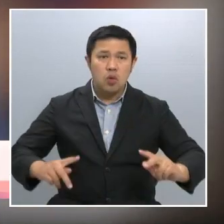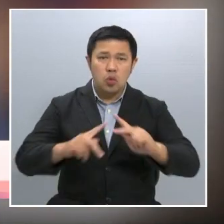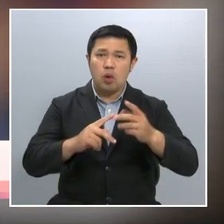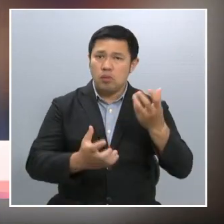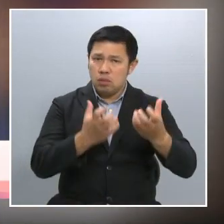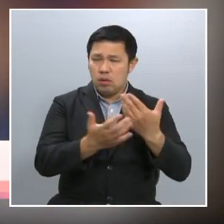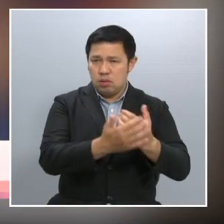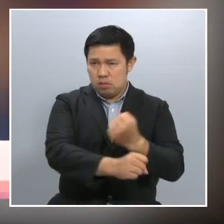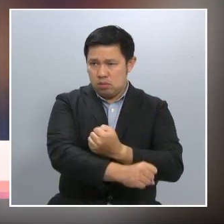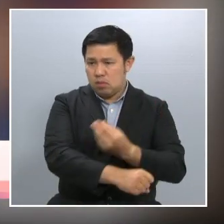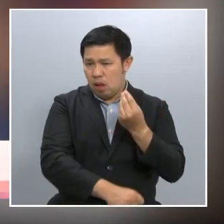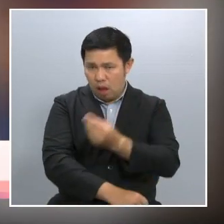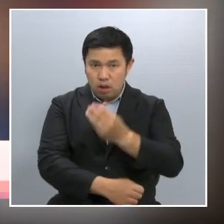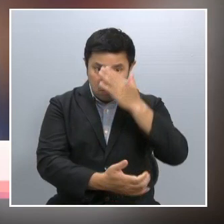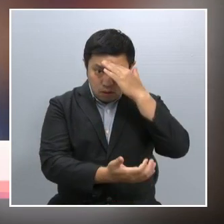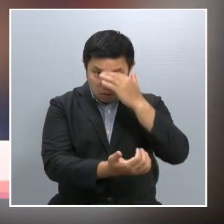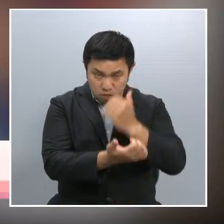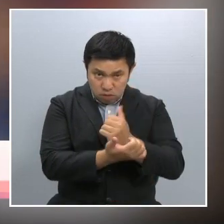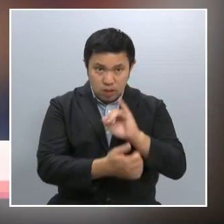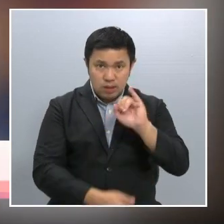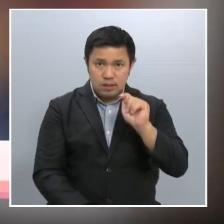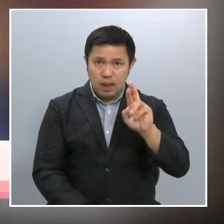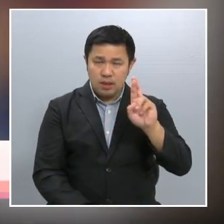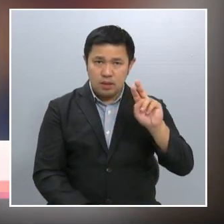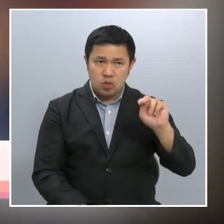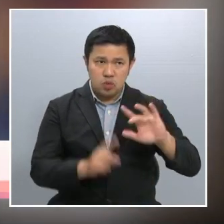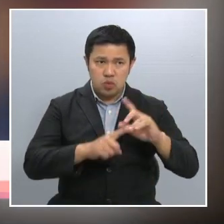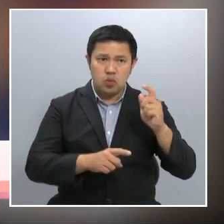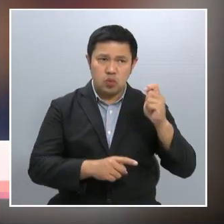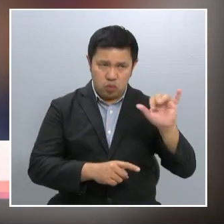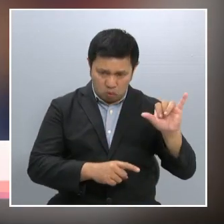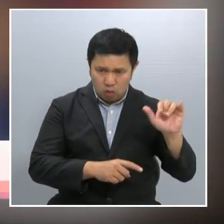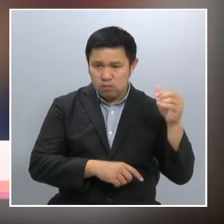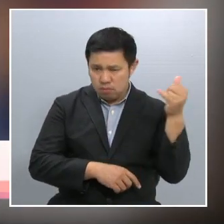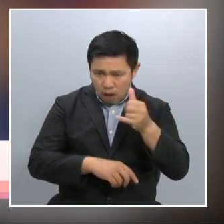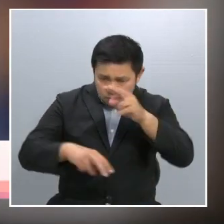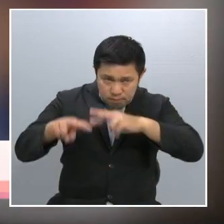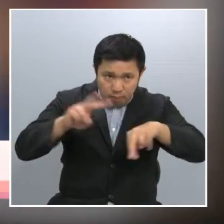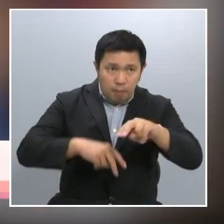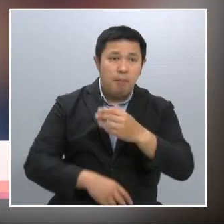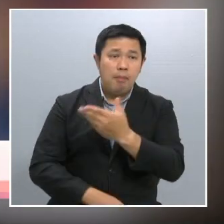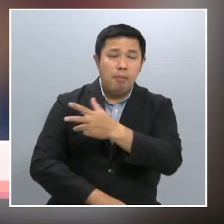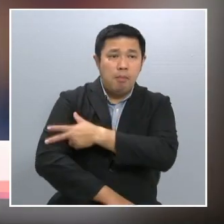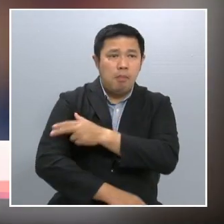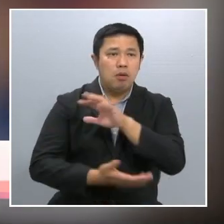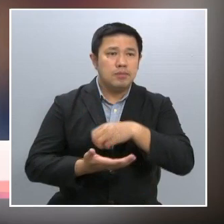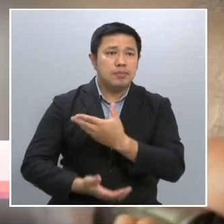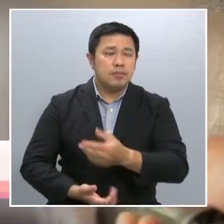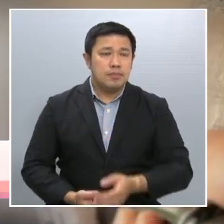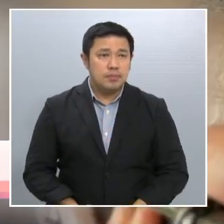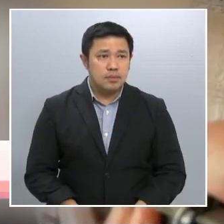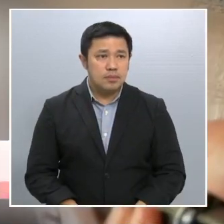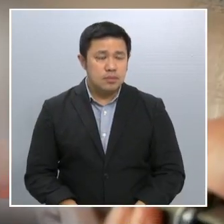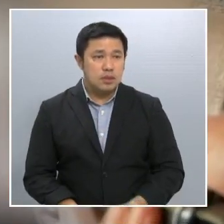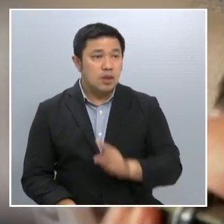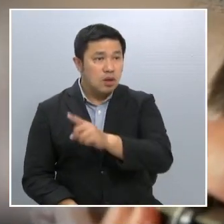มและจะให้ตำรวจในพื้นที่ไซน้อยไปดูแลความปลอดภัยให้ด้วยฟังเสียงดร.ธนกฤตค่ะ ร้องไปยังเพ